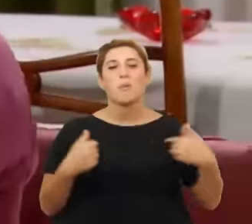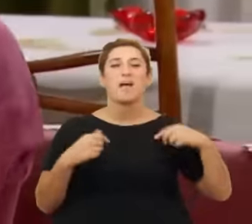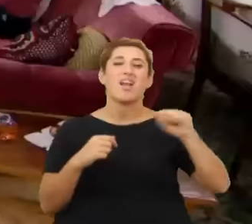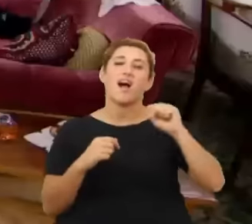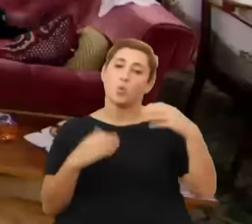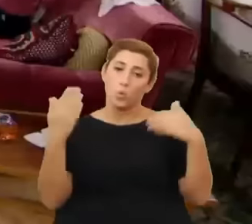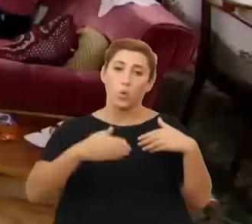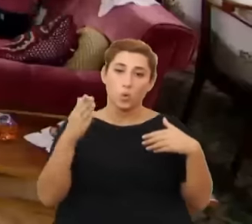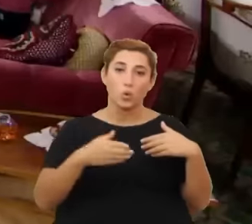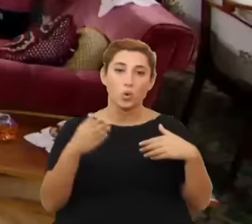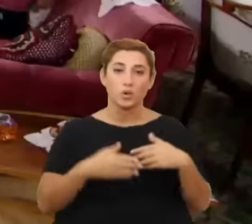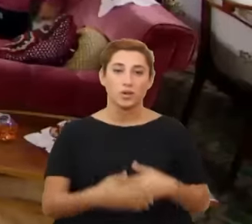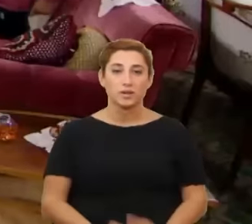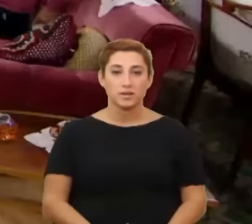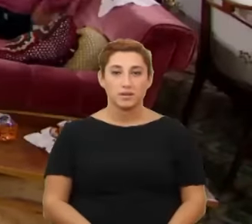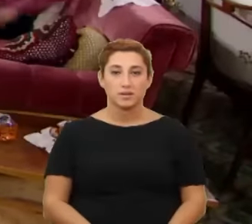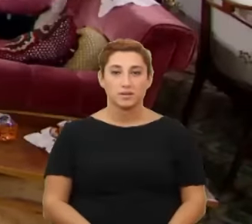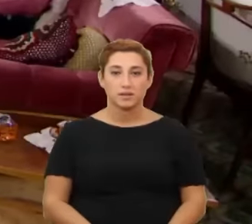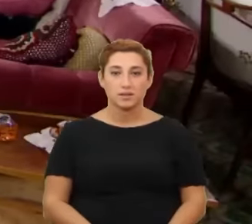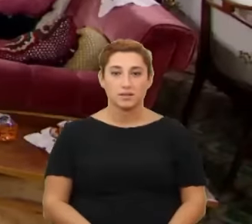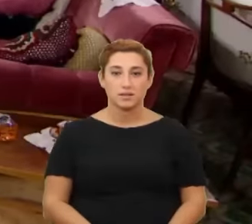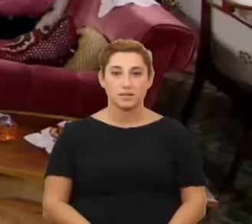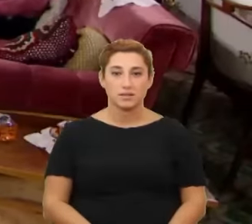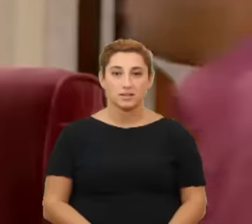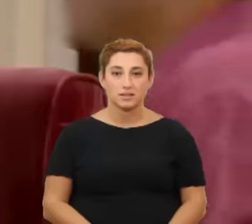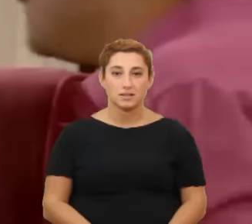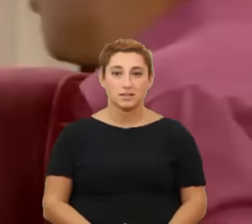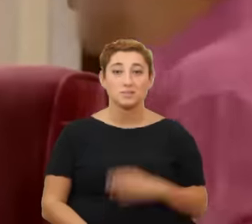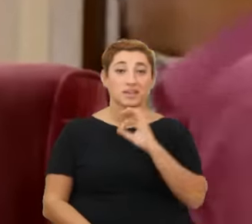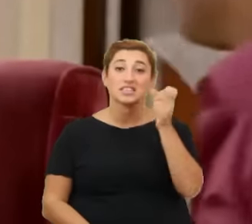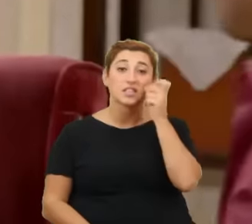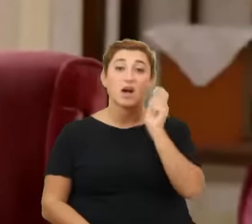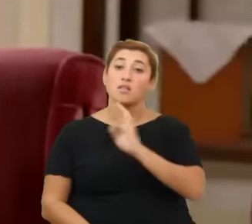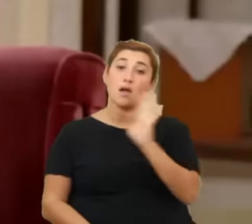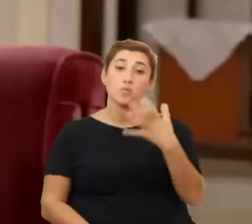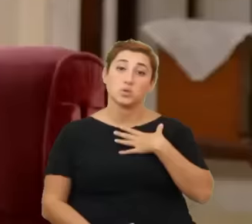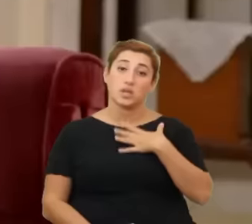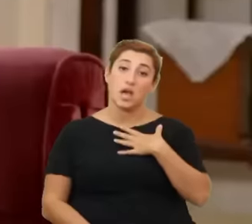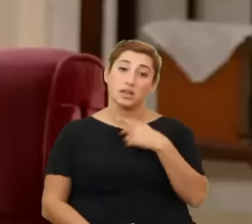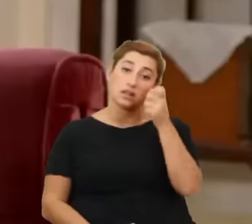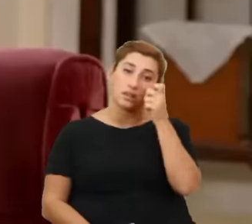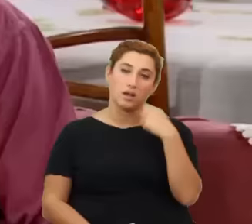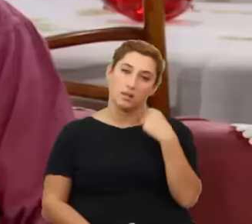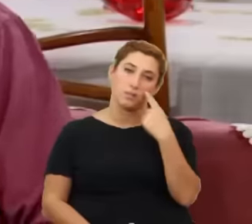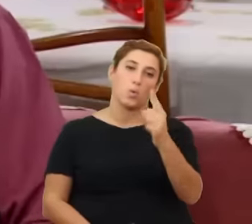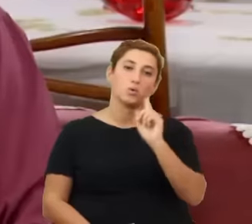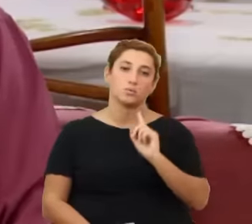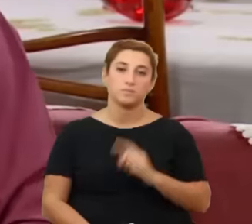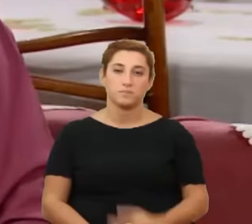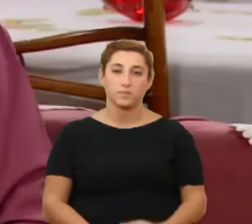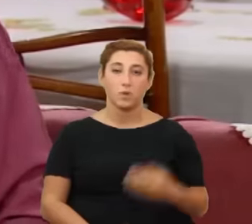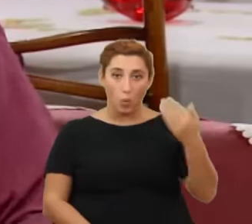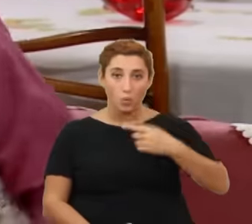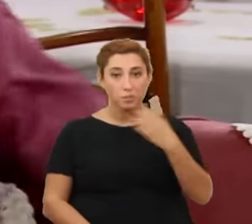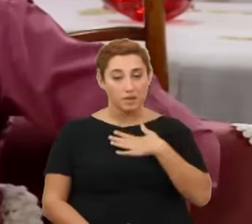Belin ağrı. Koy, tamam. Koy. Koy. Bak hiç dikkat etmiyorsun kendine. Dikkatimi çekti.